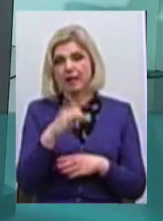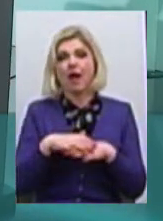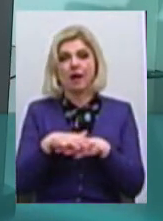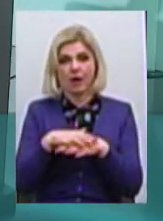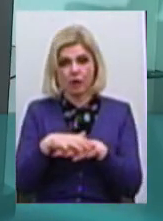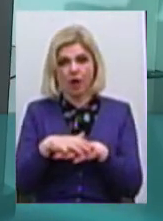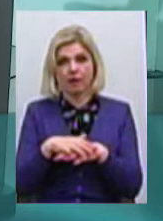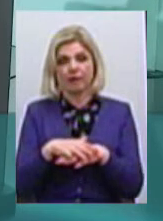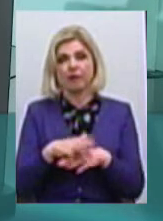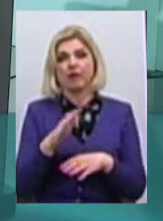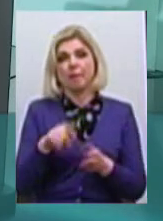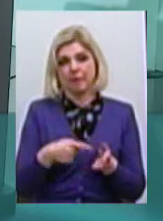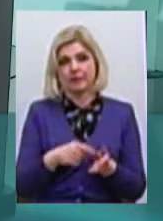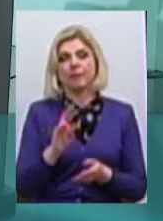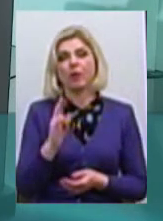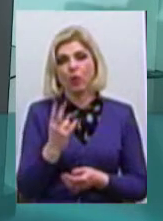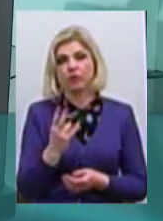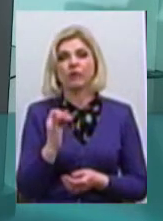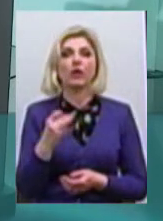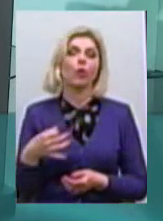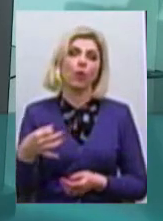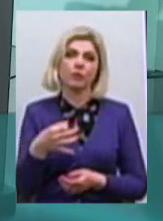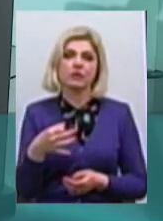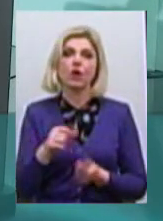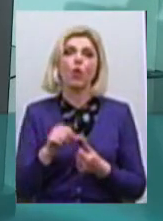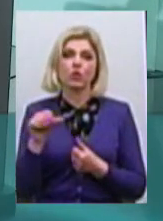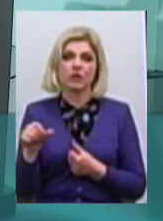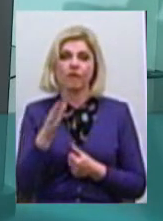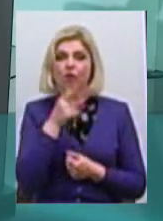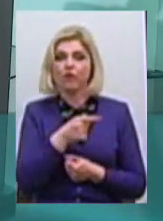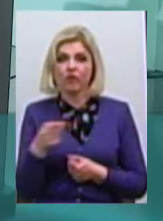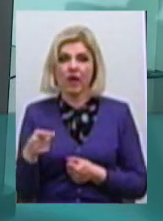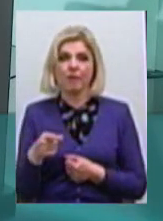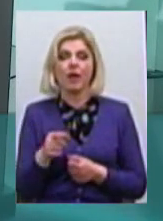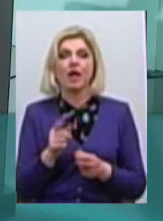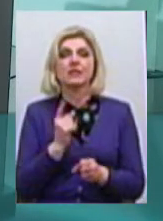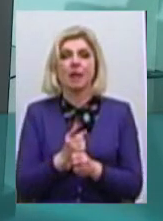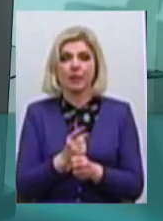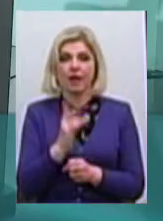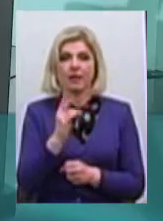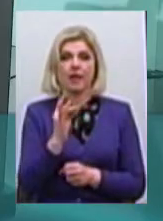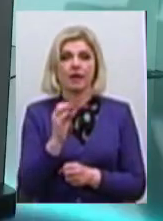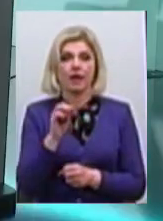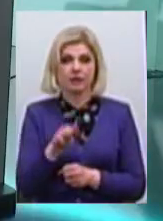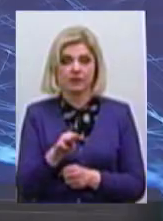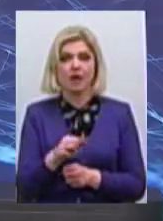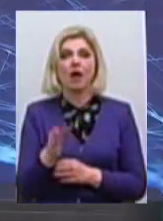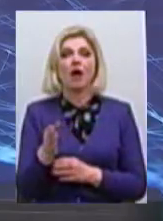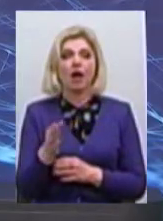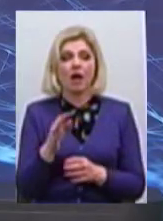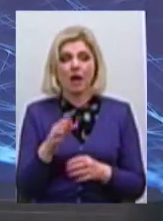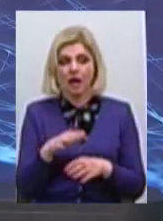ринках міста Миколаєва, Миколаївської області, особливо в період нересту, ринки відпрацьовуються регулярно.